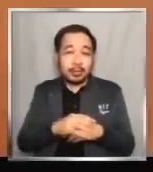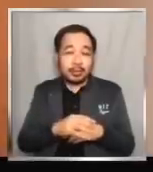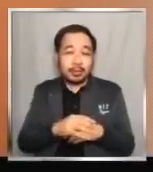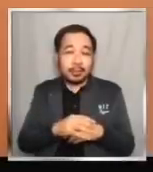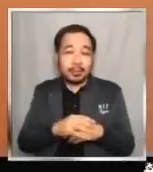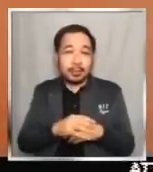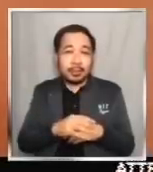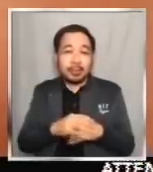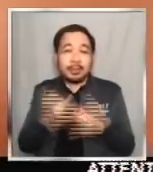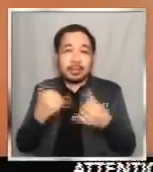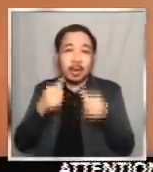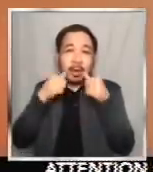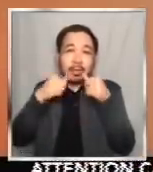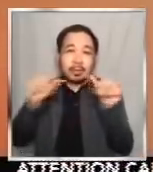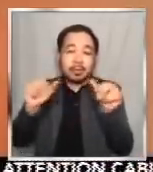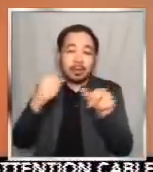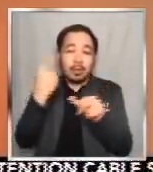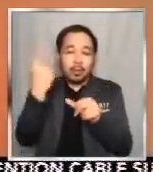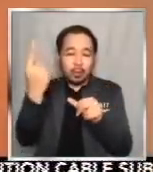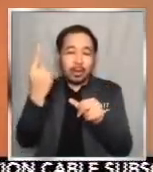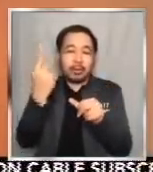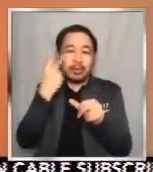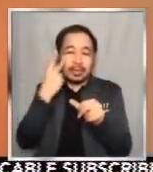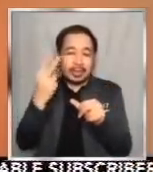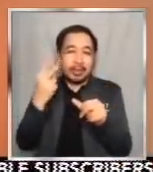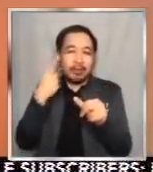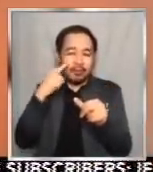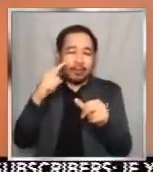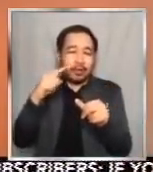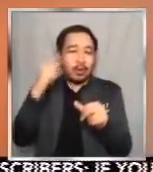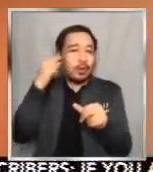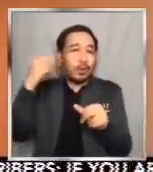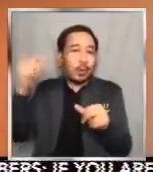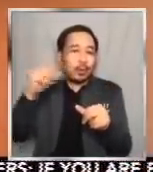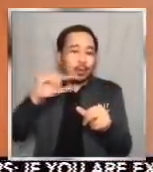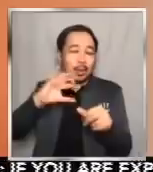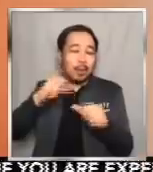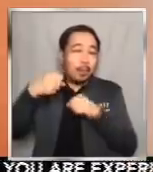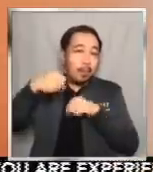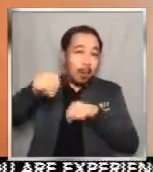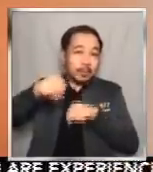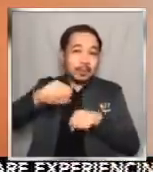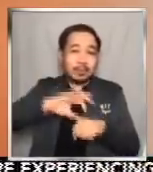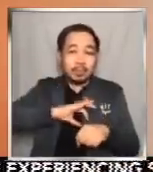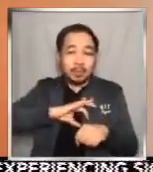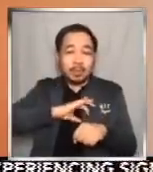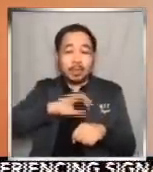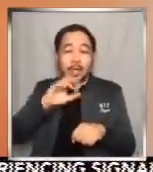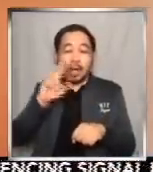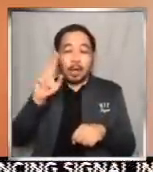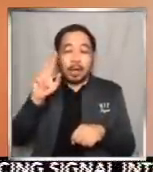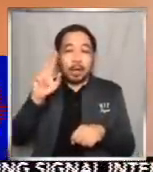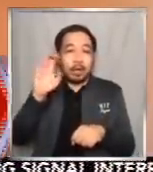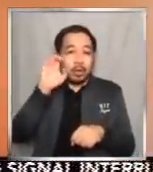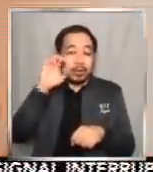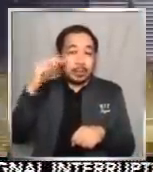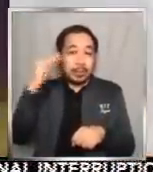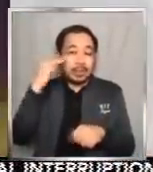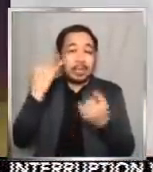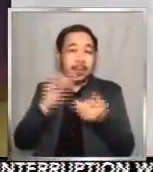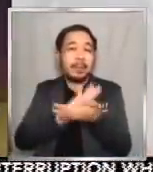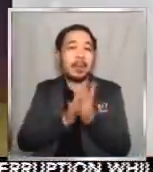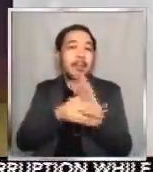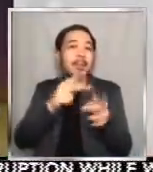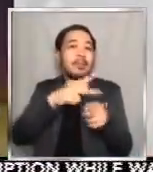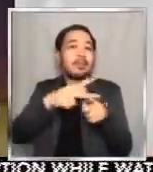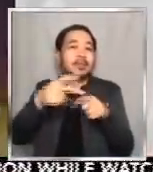Inanunsyo ng isa sa brightest hope for an Olympic gold in boxing ng Pilipinas na si Eumir Marcial na siya ay magpo-professional boxer na.